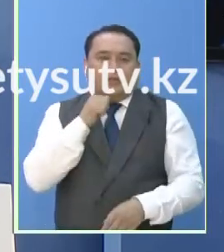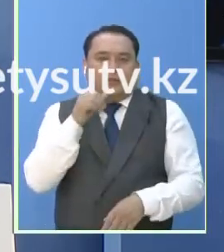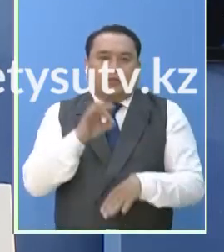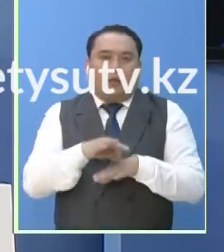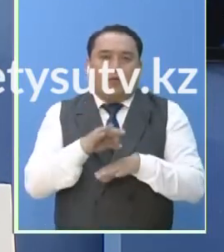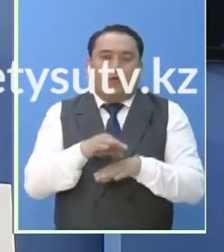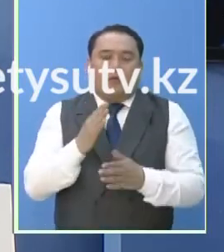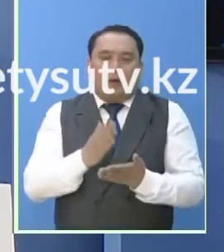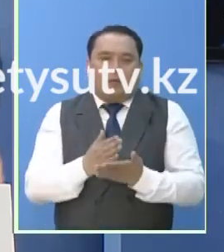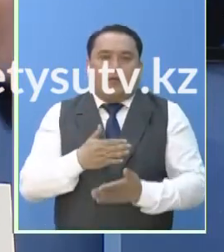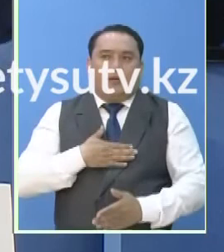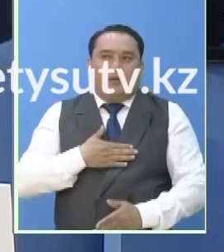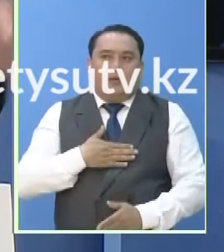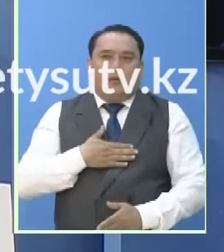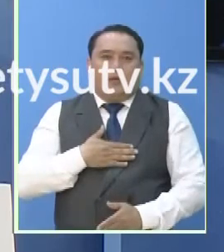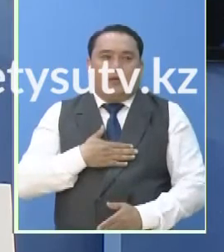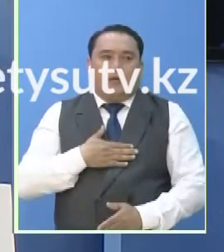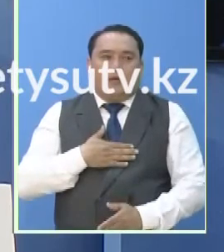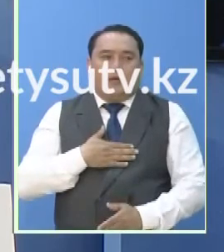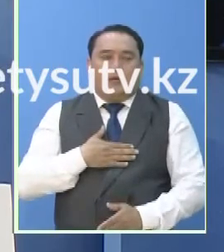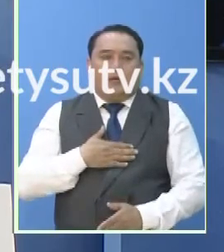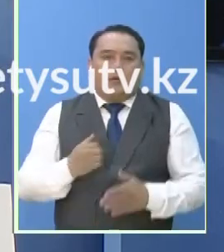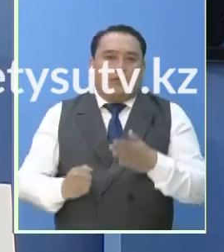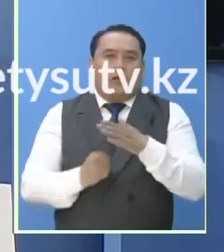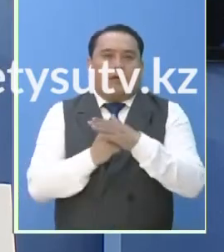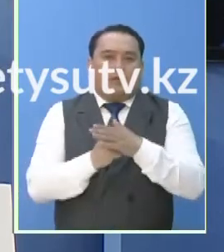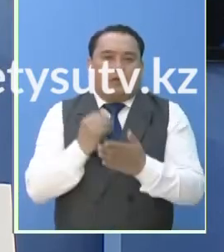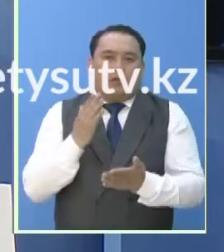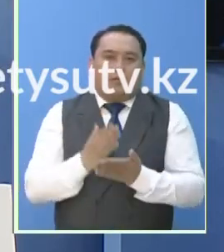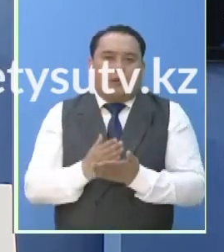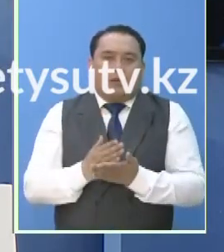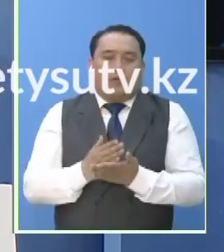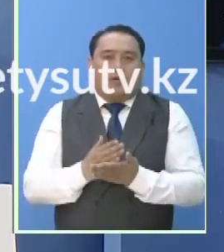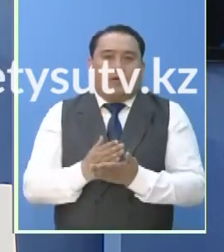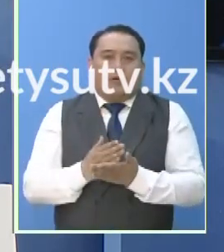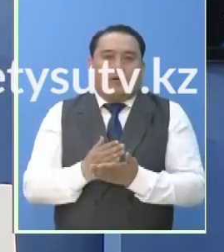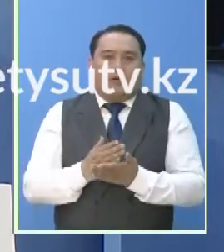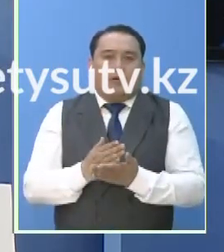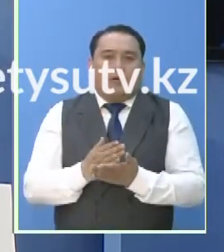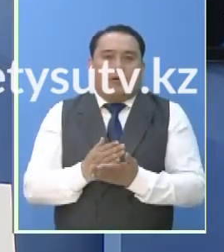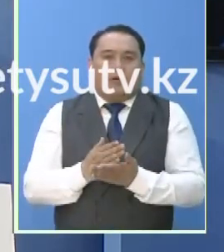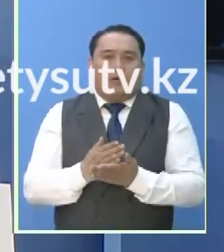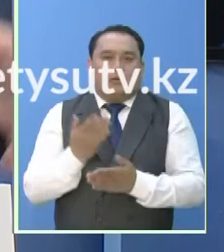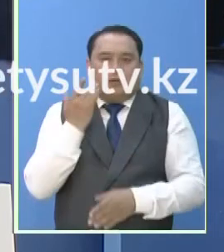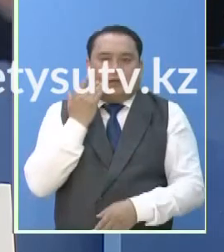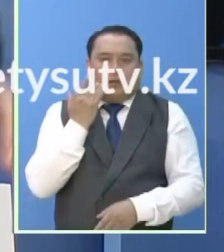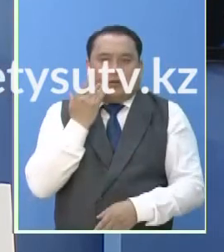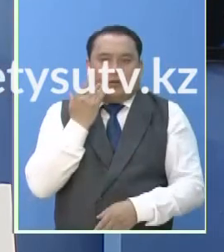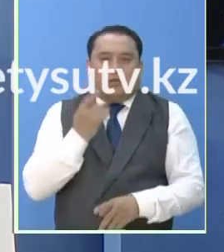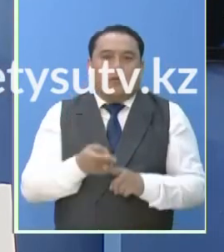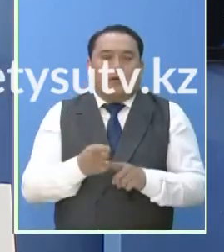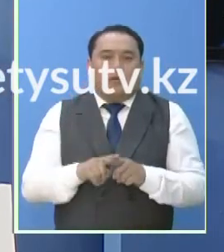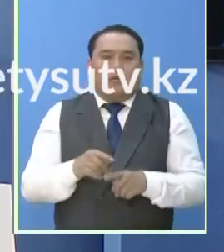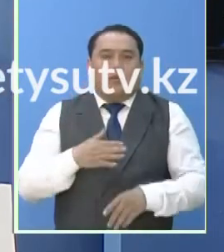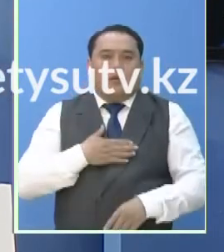мисалы. Одан кийин жаңагы давление бар деген сыякты жаңагы кан кысым көтөрүлүп турат. Бирок дегенмен